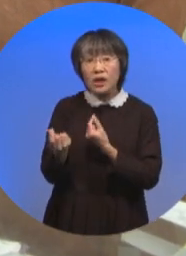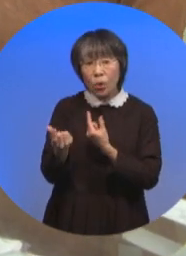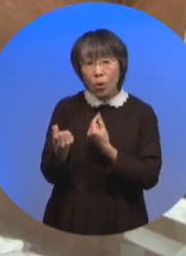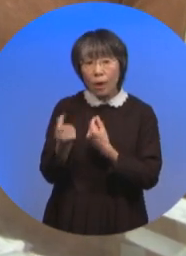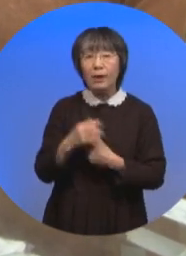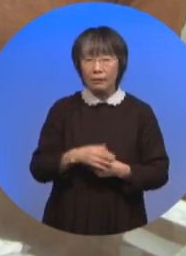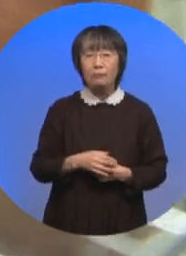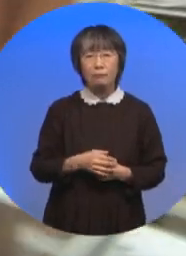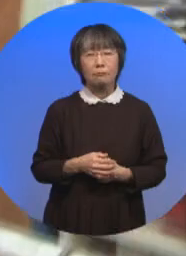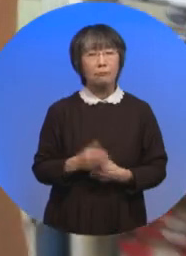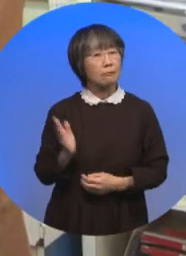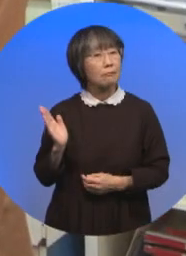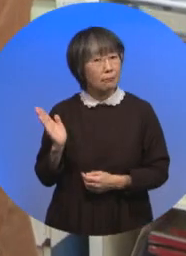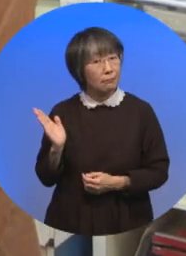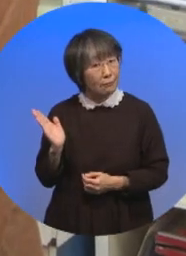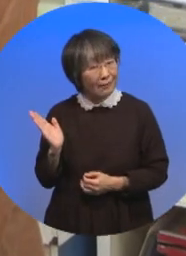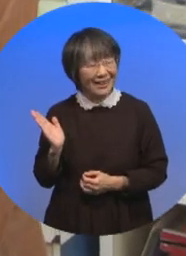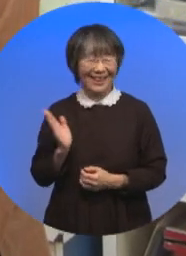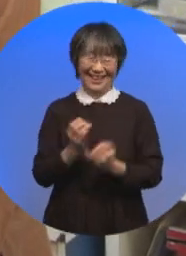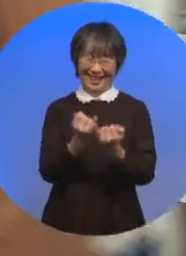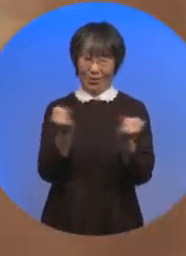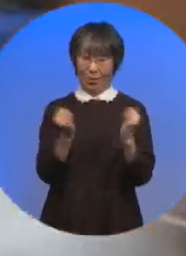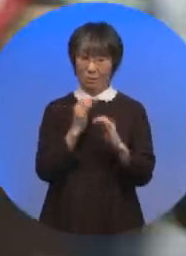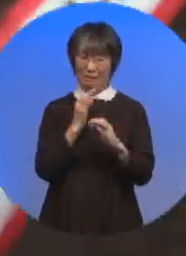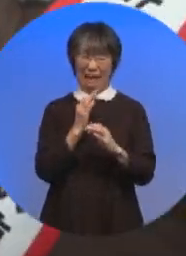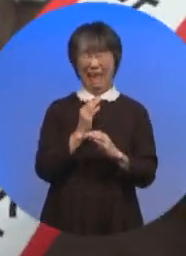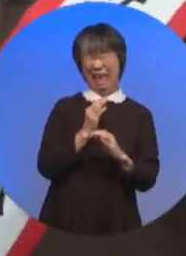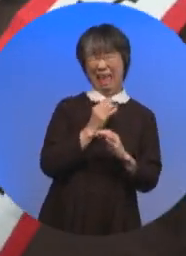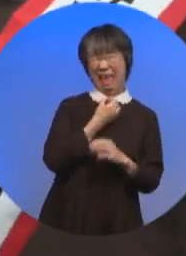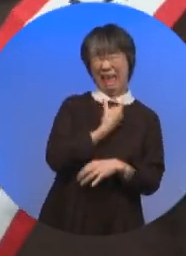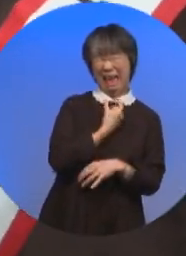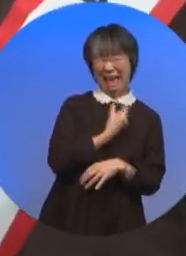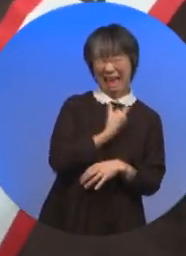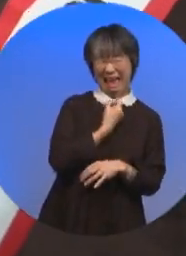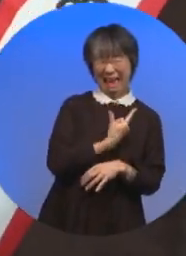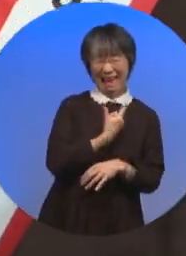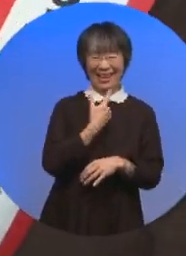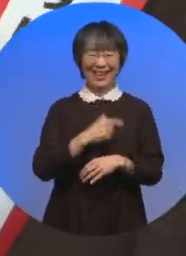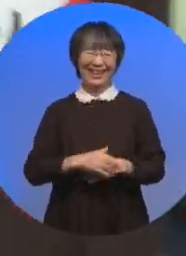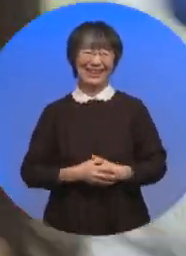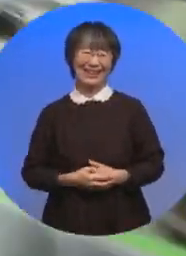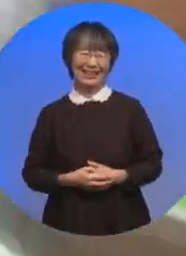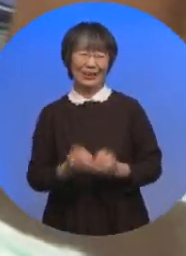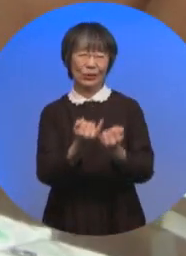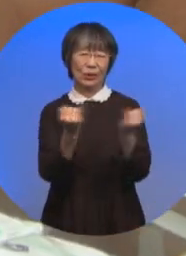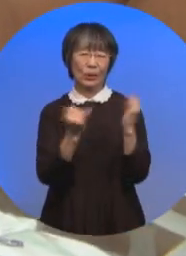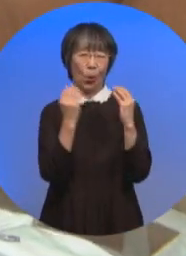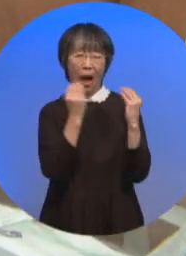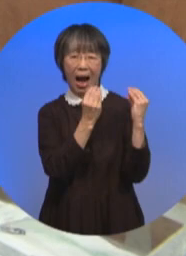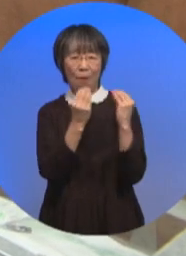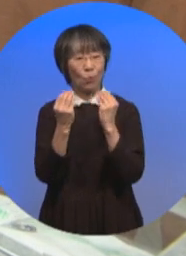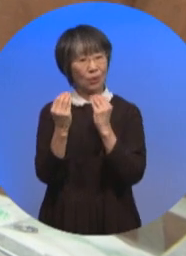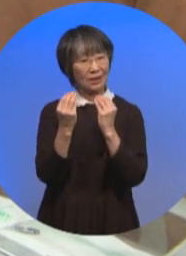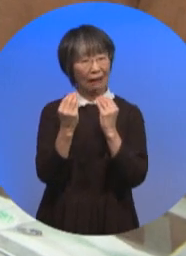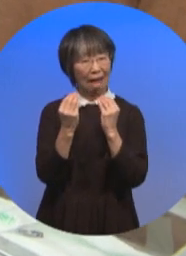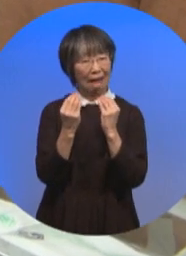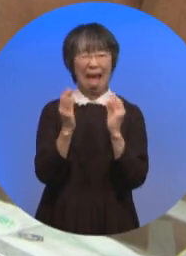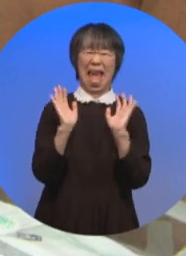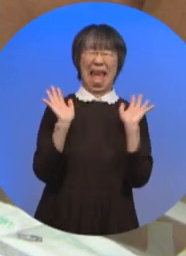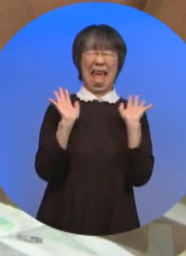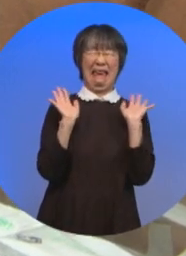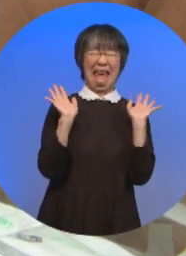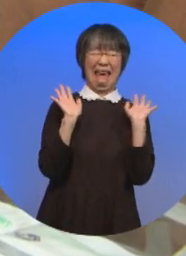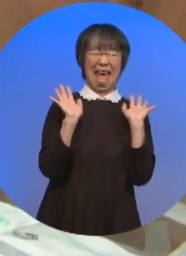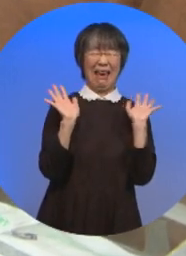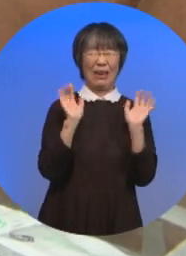ないですよ嘘大体女子の机のね、笛吹きます いやいや それはまた男子的に違う女子のハーモニカは吹くかもしれないけど い